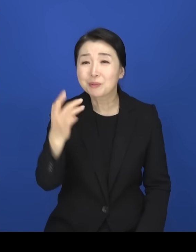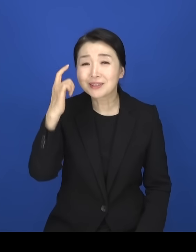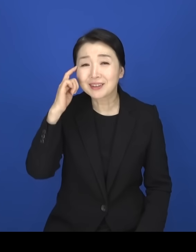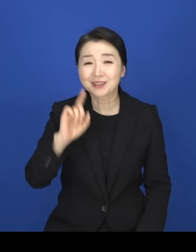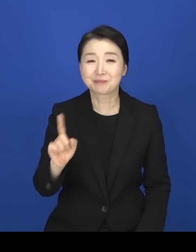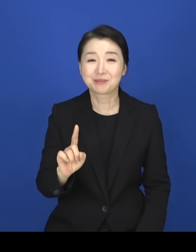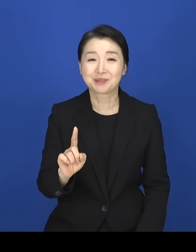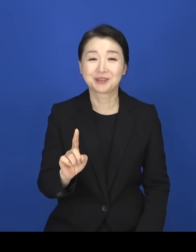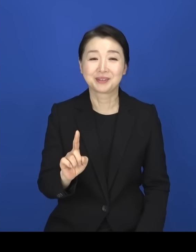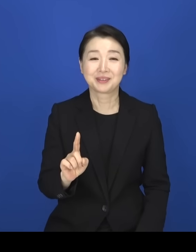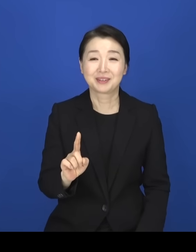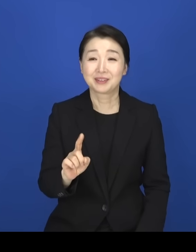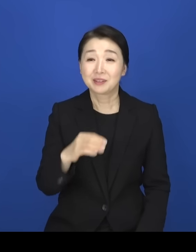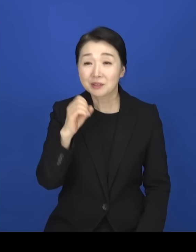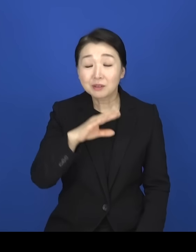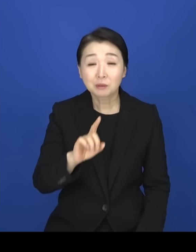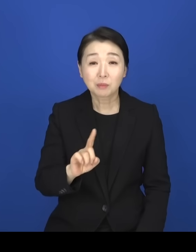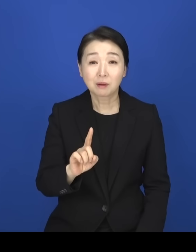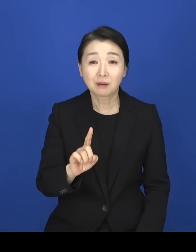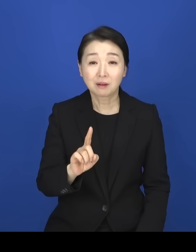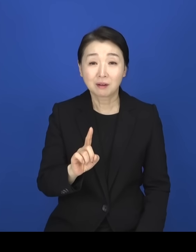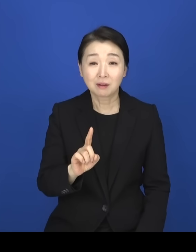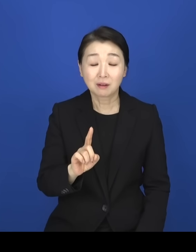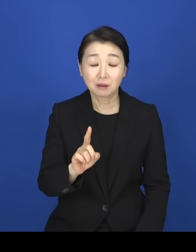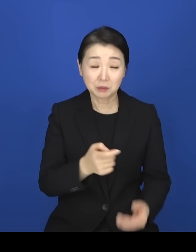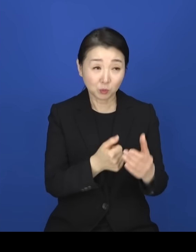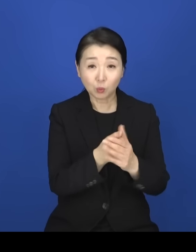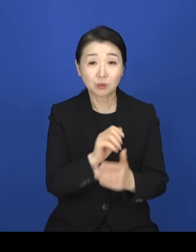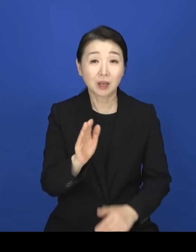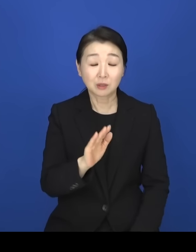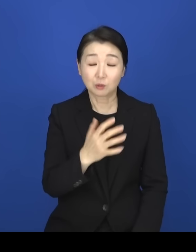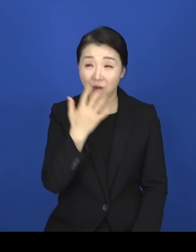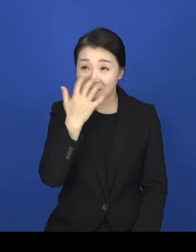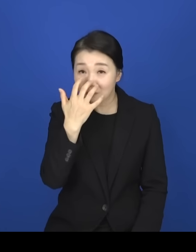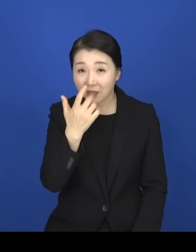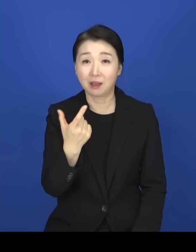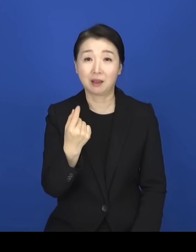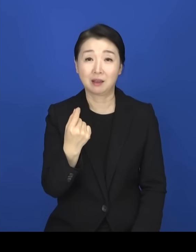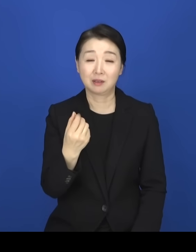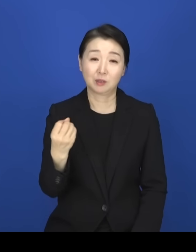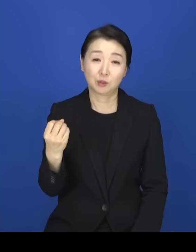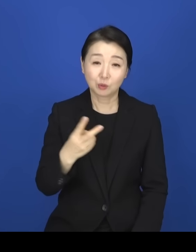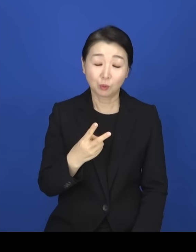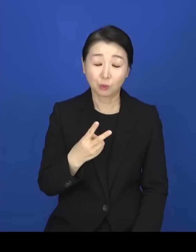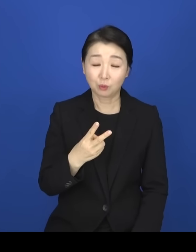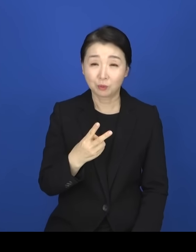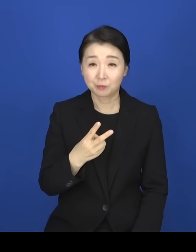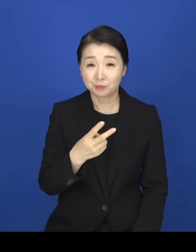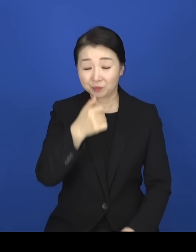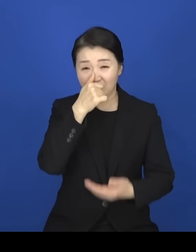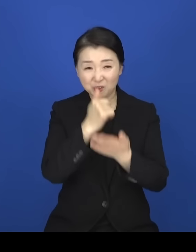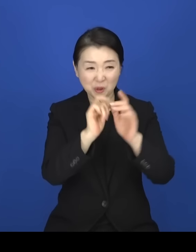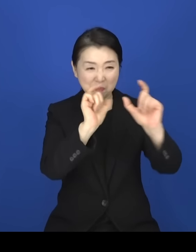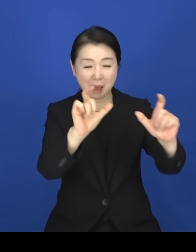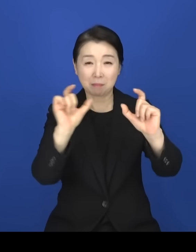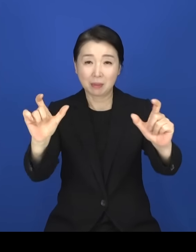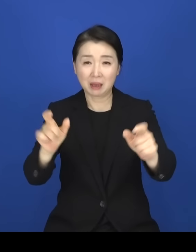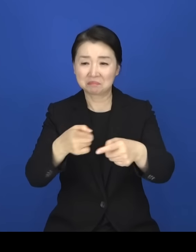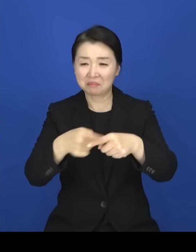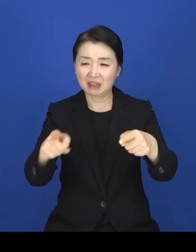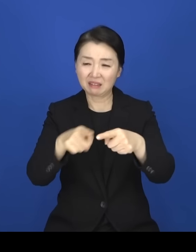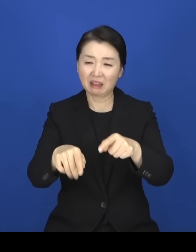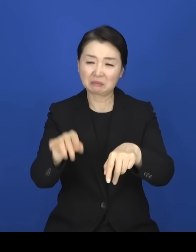생각하는 그냥 놀고. 뭐 어디에나 특출한 게 아니라 뭐 음란이면 음란, 뭐 정죄면 정죄, 뭐